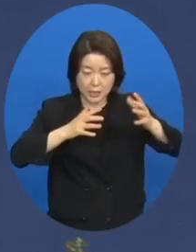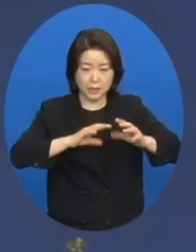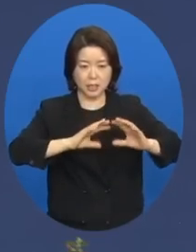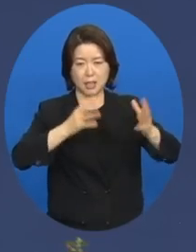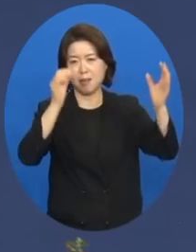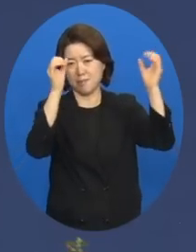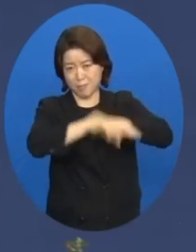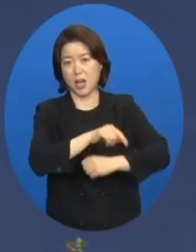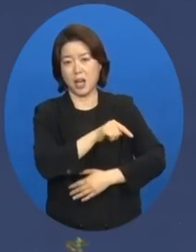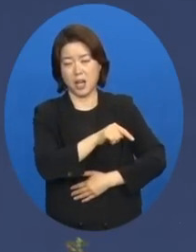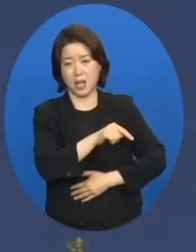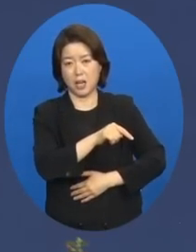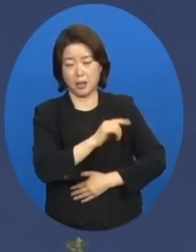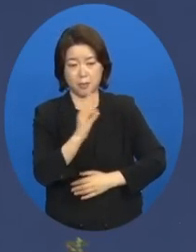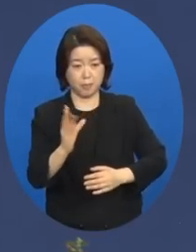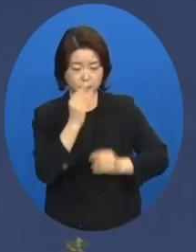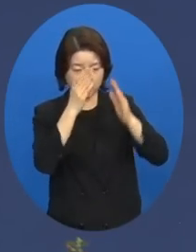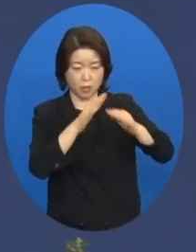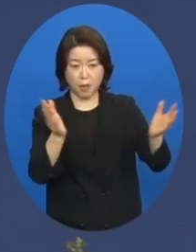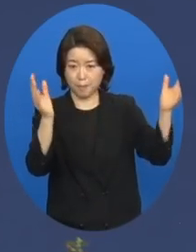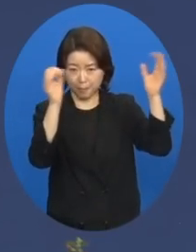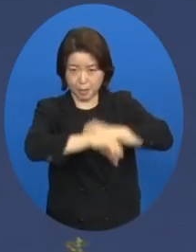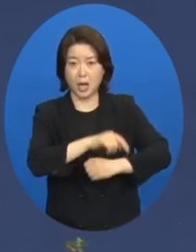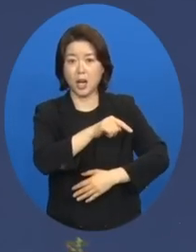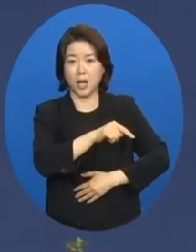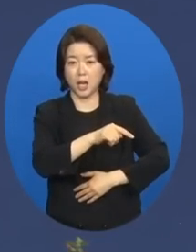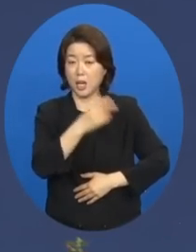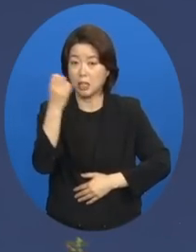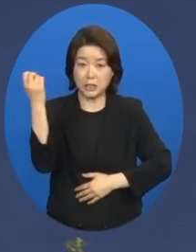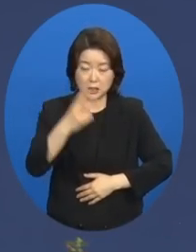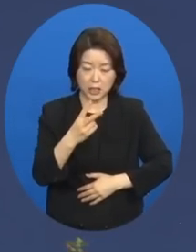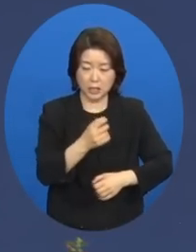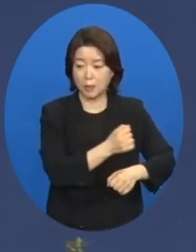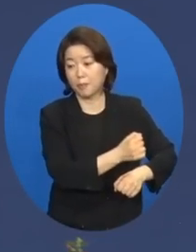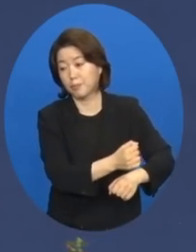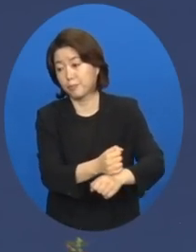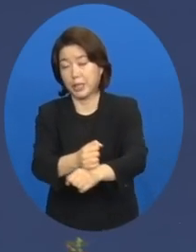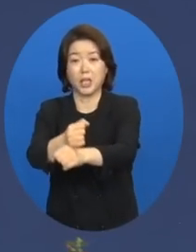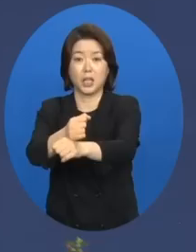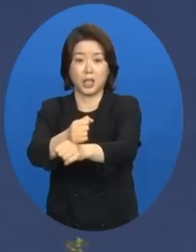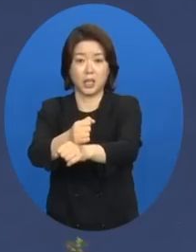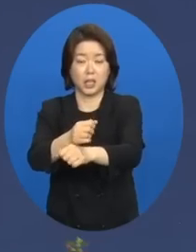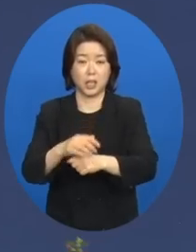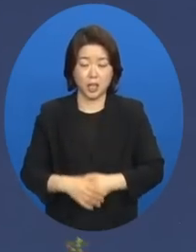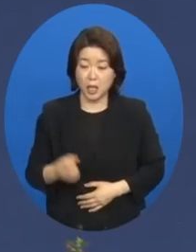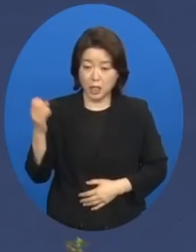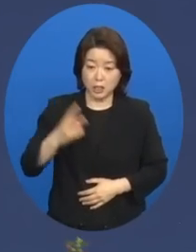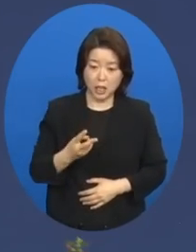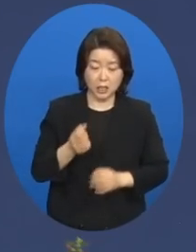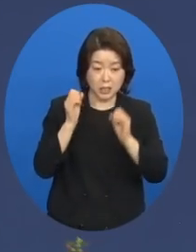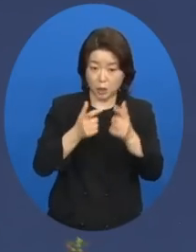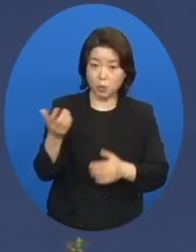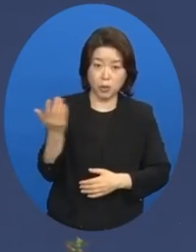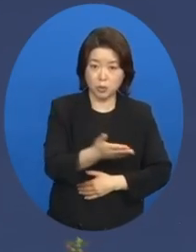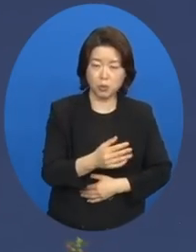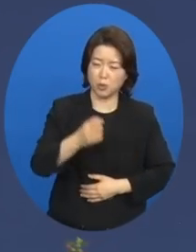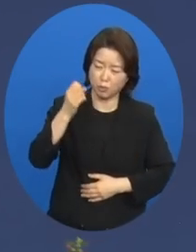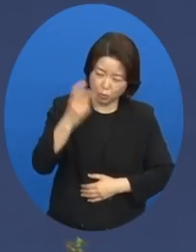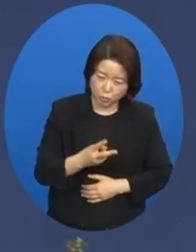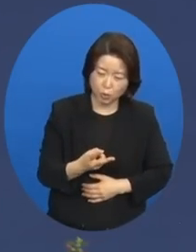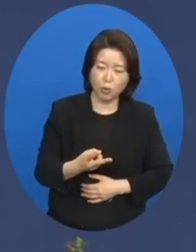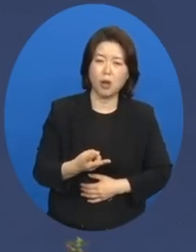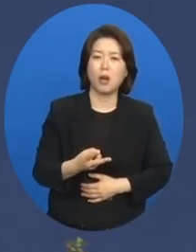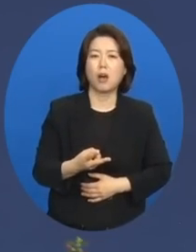나라가 망해버리고 성전은 훼파되고 다시 포로로 끌려가고 다시 기회를 주어도 또